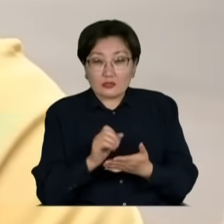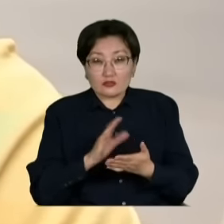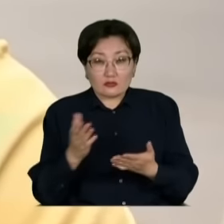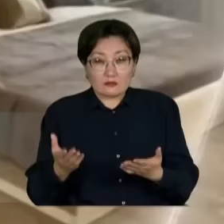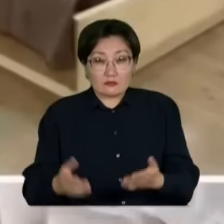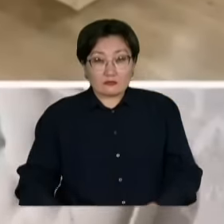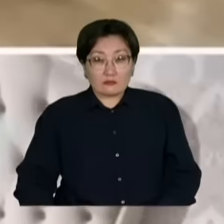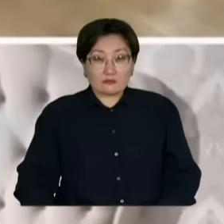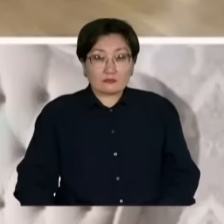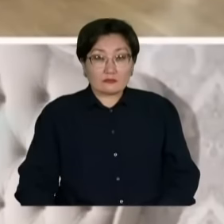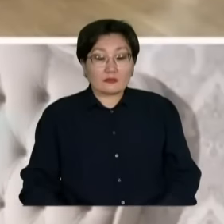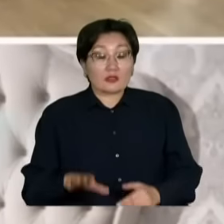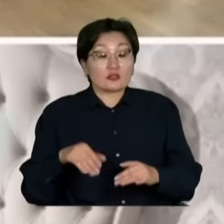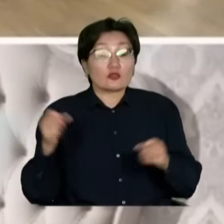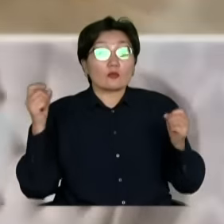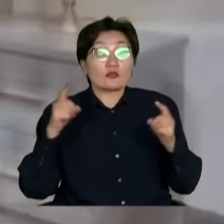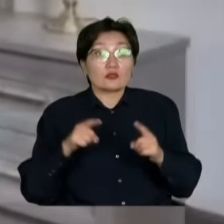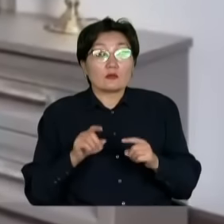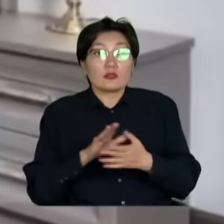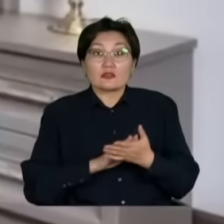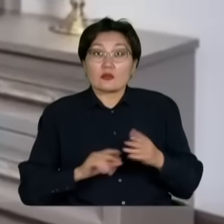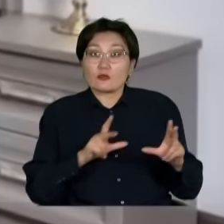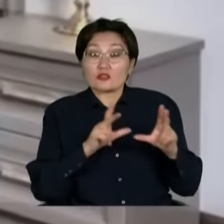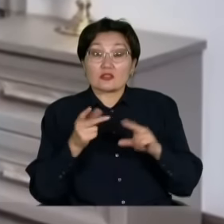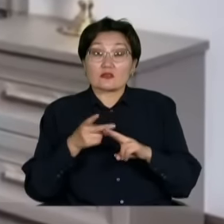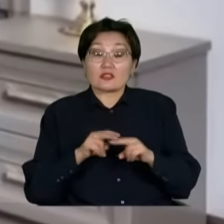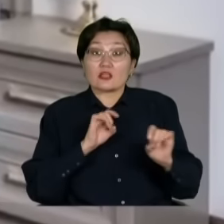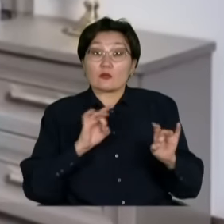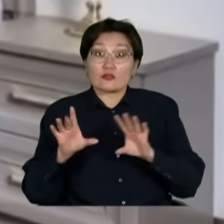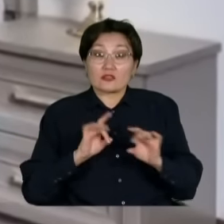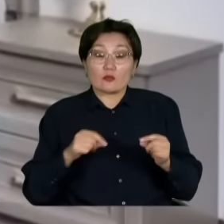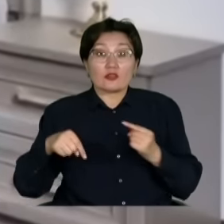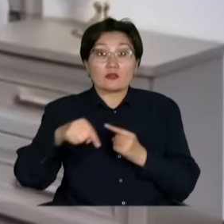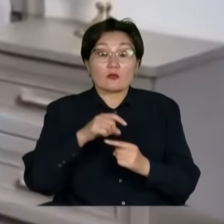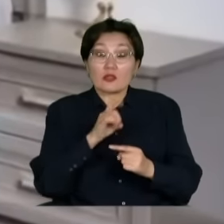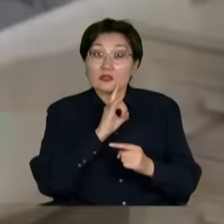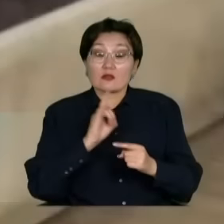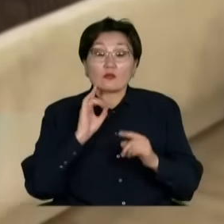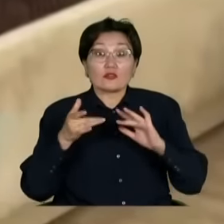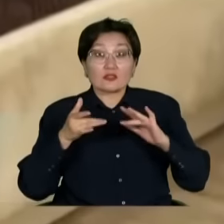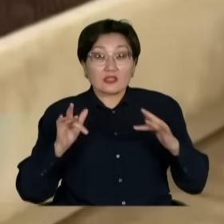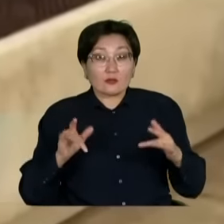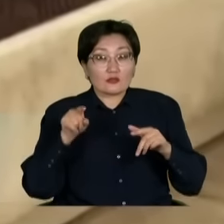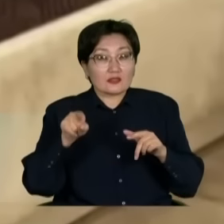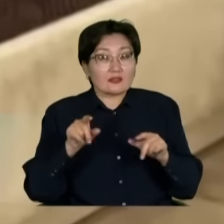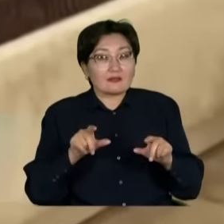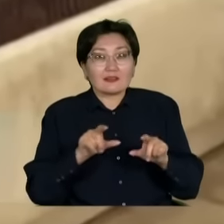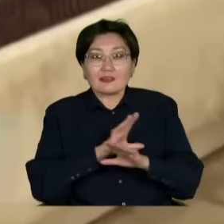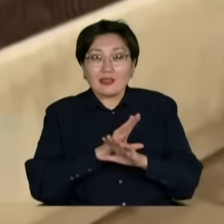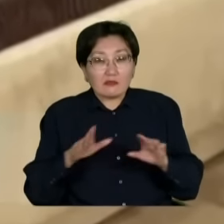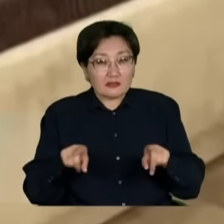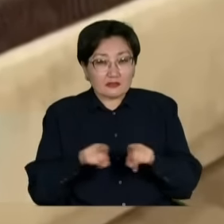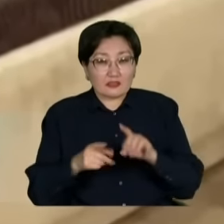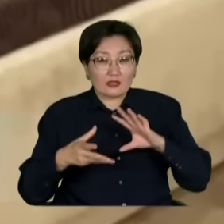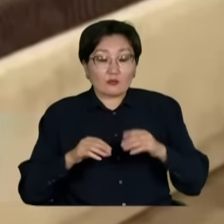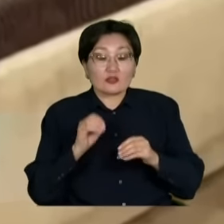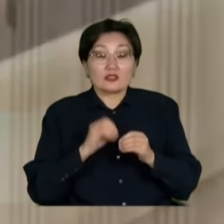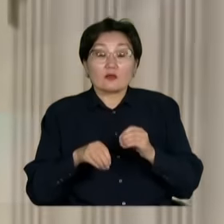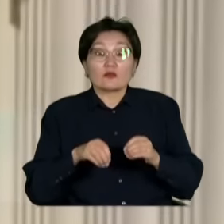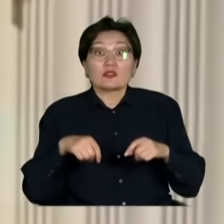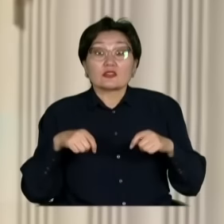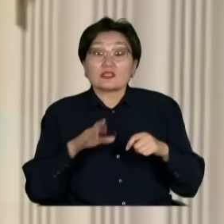привезли как потом выяснилось никакой мебели которую рекламировала бизнесвумен в соцсетях на складе просто не было в итоге десятки